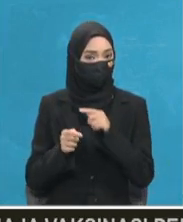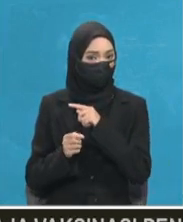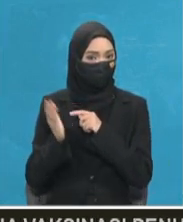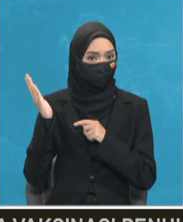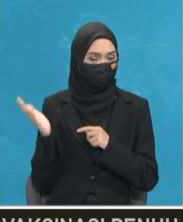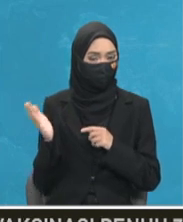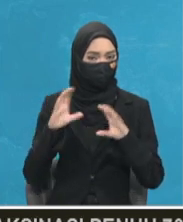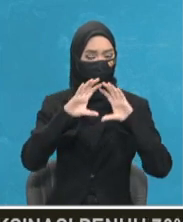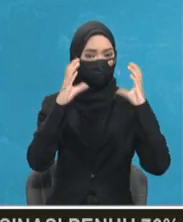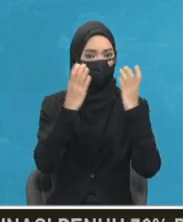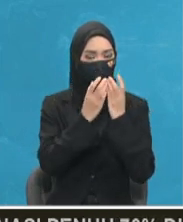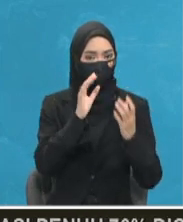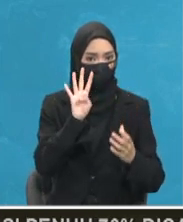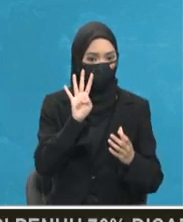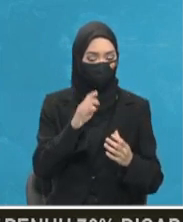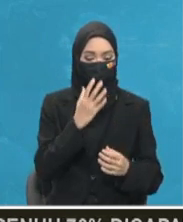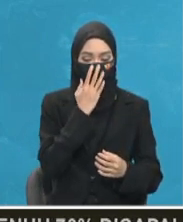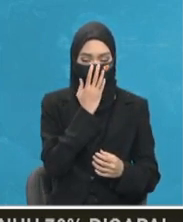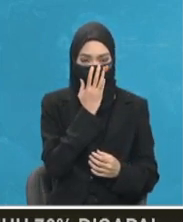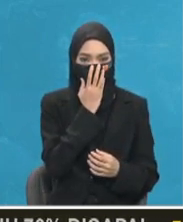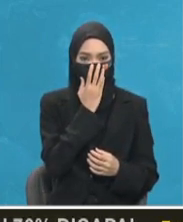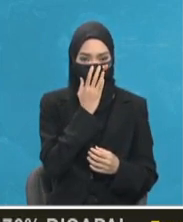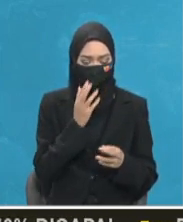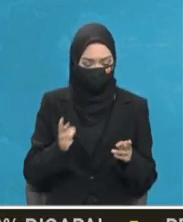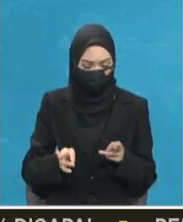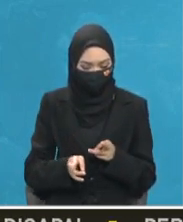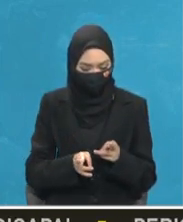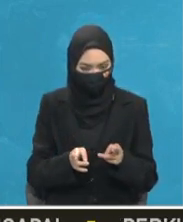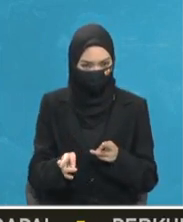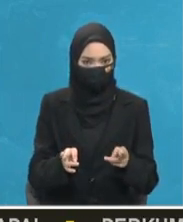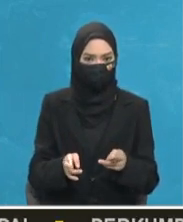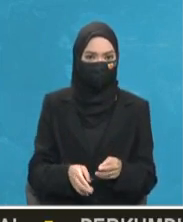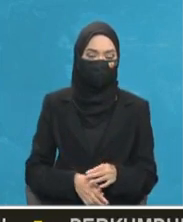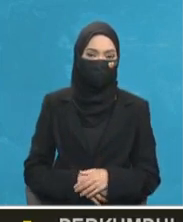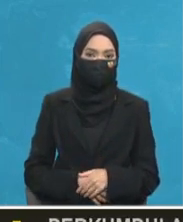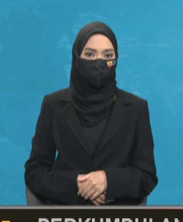memerlukan bantuan oksigen dan adalah di bawah pemantauan lebih